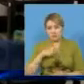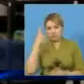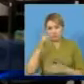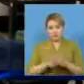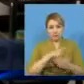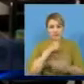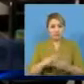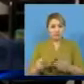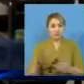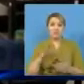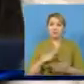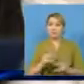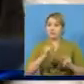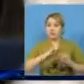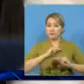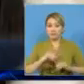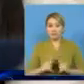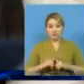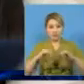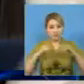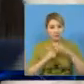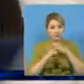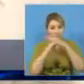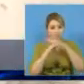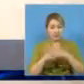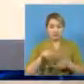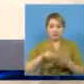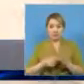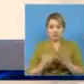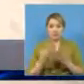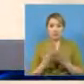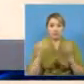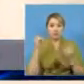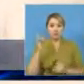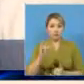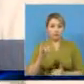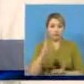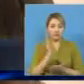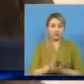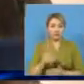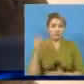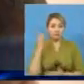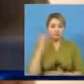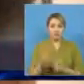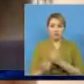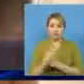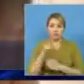недоверие, однако в результате упорного труда она добилась поставленной цели. Сейчас у нее есть свои постоянные посетители.